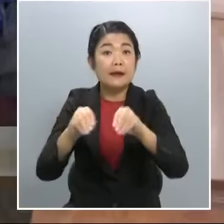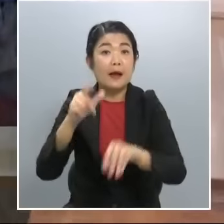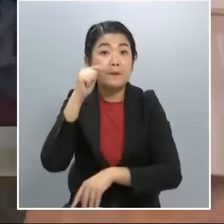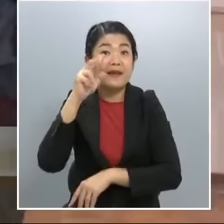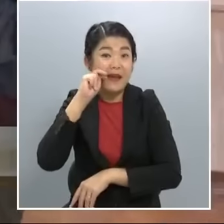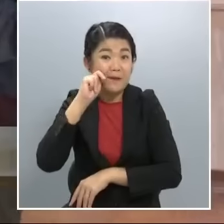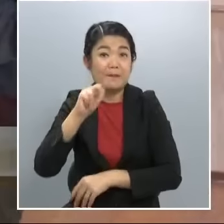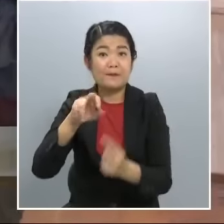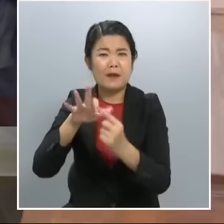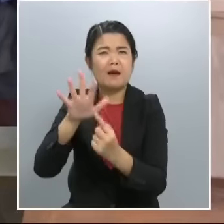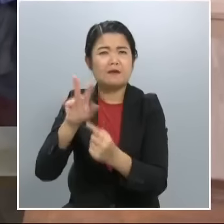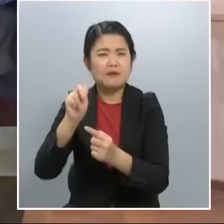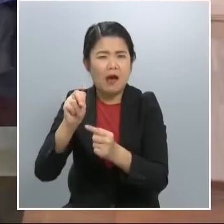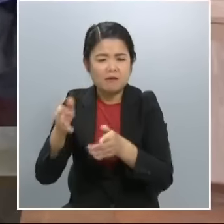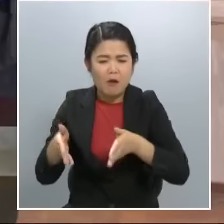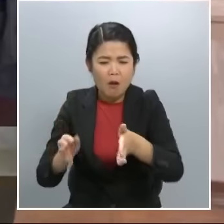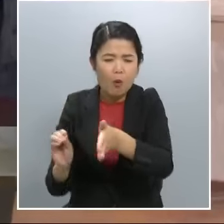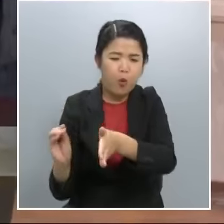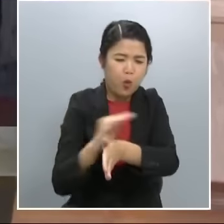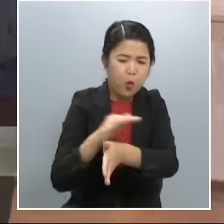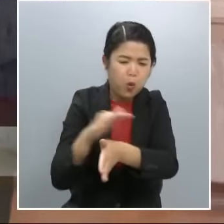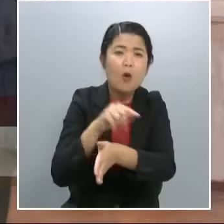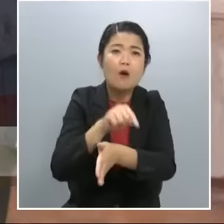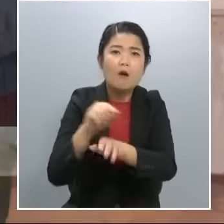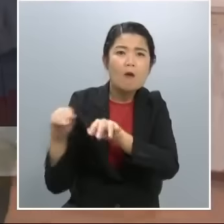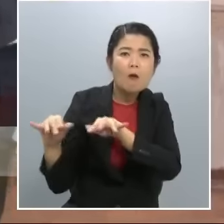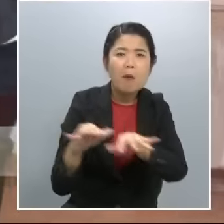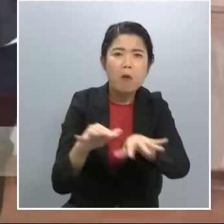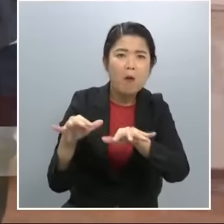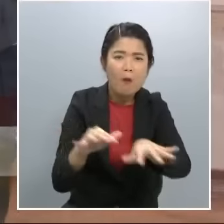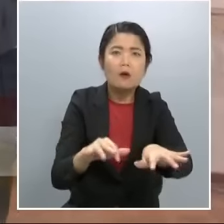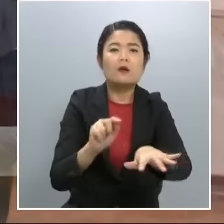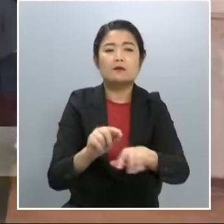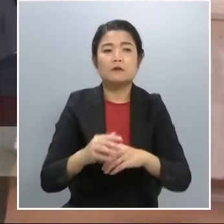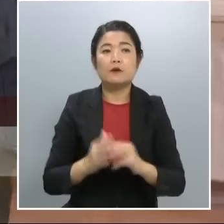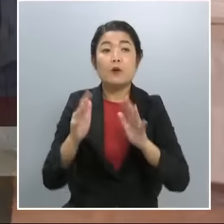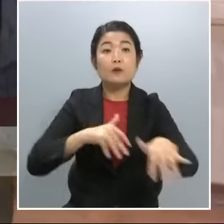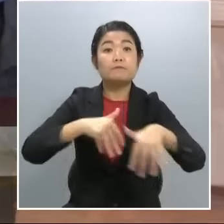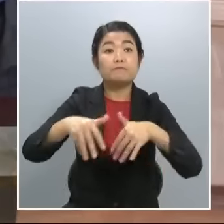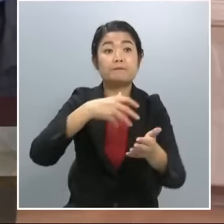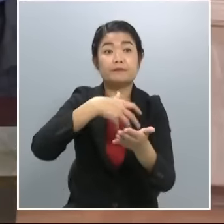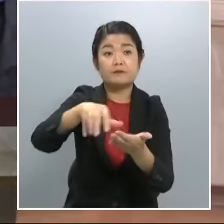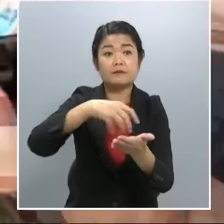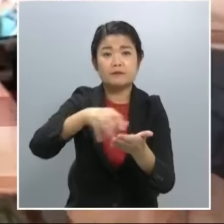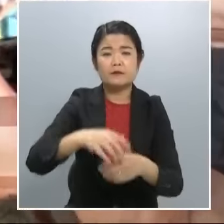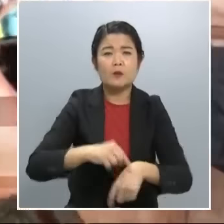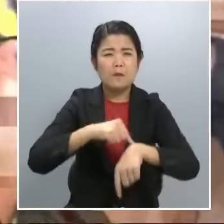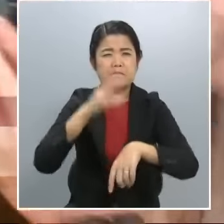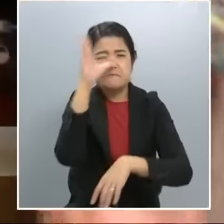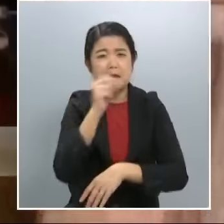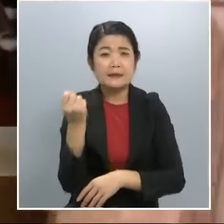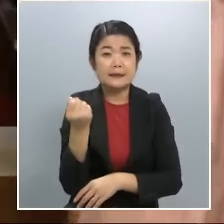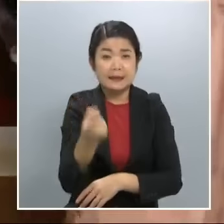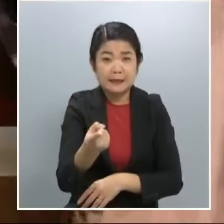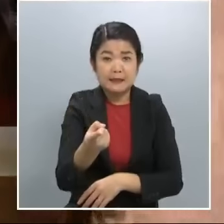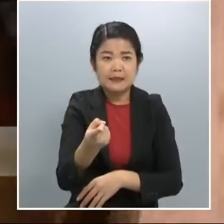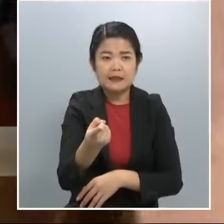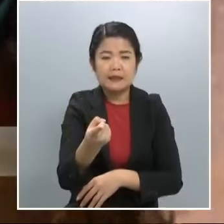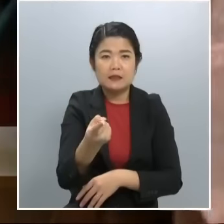ยังต้องระวังชาวบ้านก็เล่าเหตุการณ์ที่เกิดขึ้นเี่นะครับตู้ผู้ชมฮะเอ่อต 1นเข้ามา